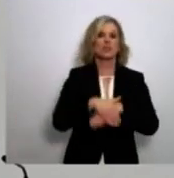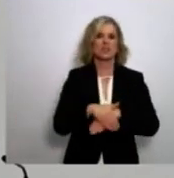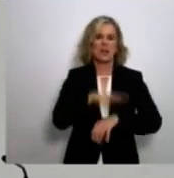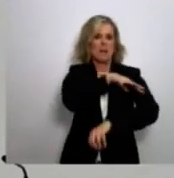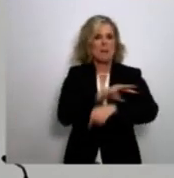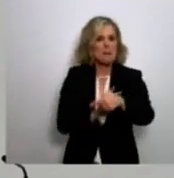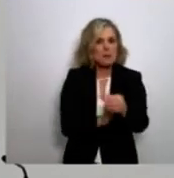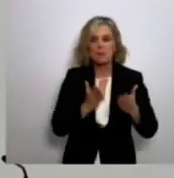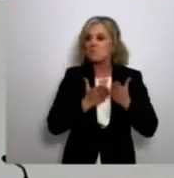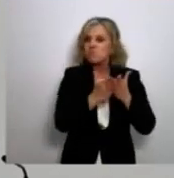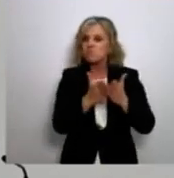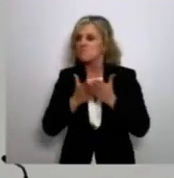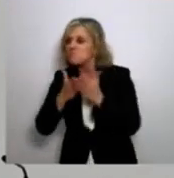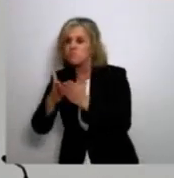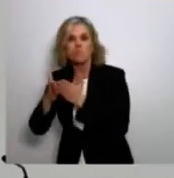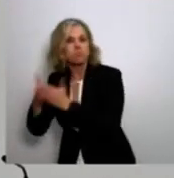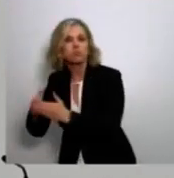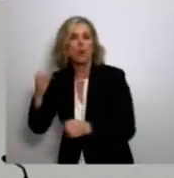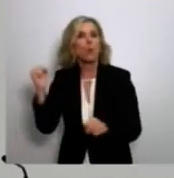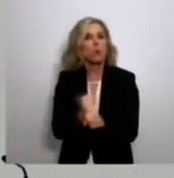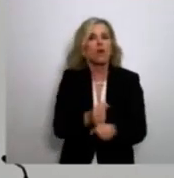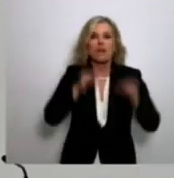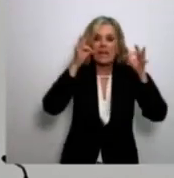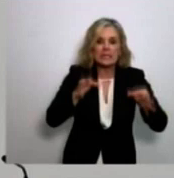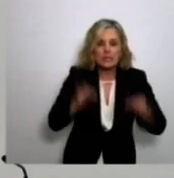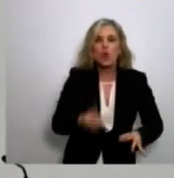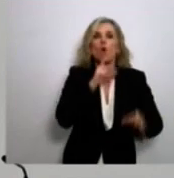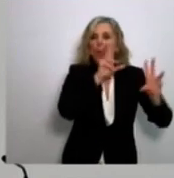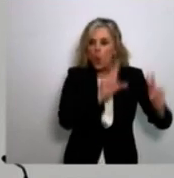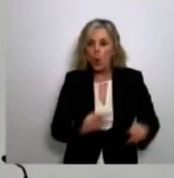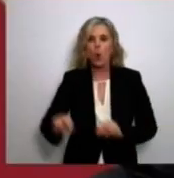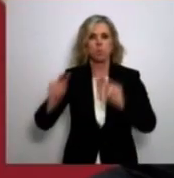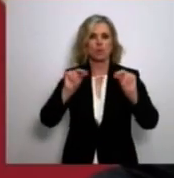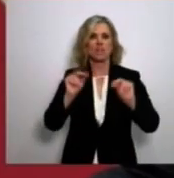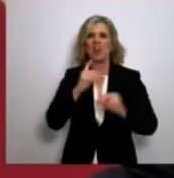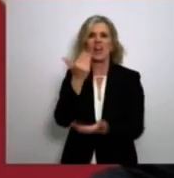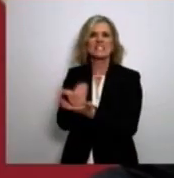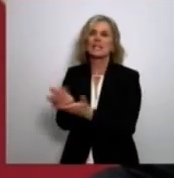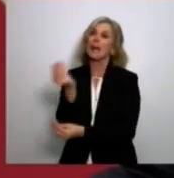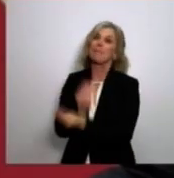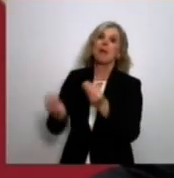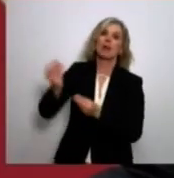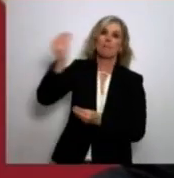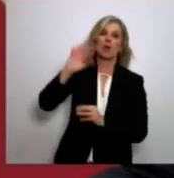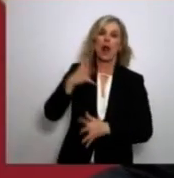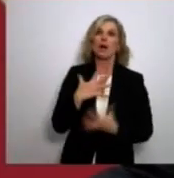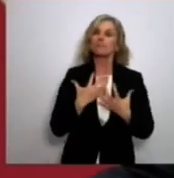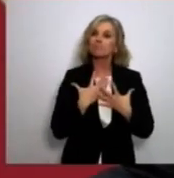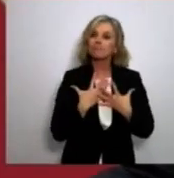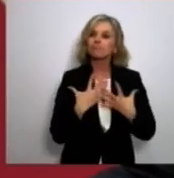πλοία. Είναι άνθρωποι που κάνανε αυτό το οποίο κάνανε χωρίς να ζητάνε κάτι παραπάνω, αλλά γιατί το πιστεύανε.